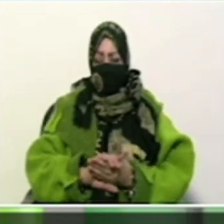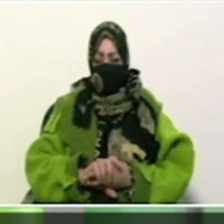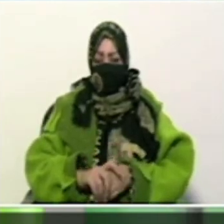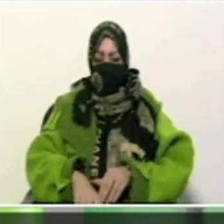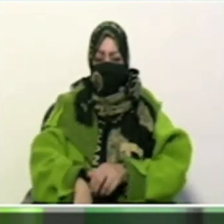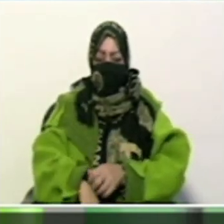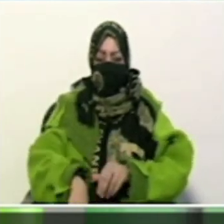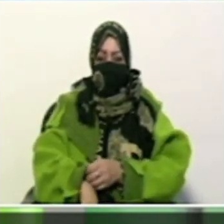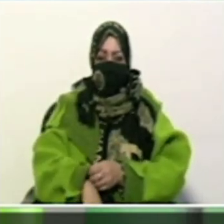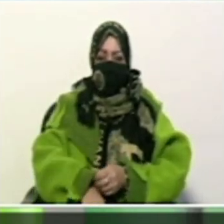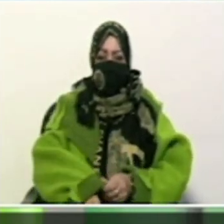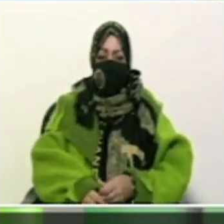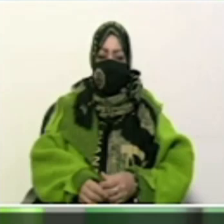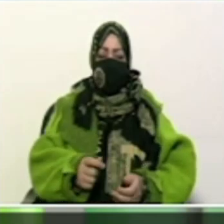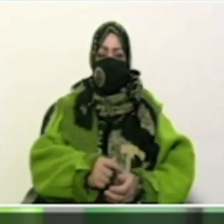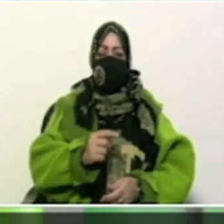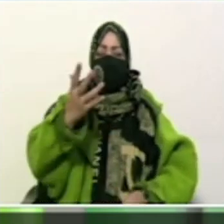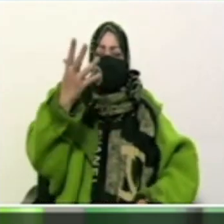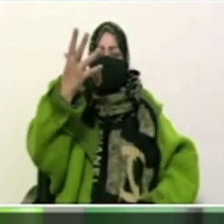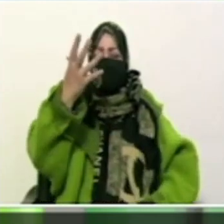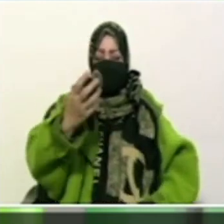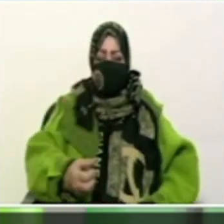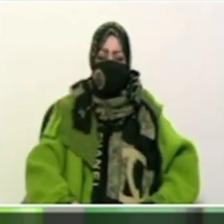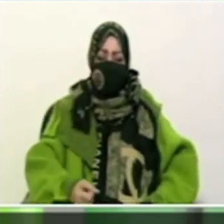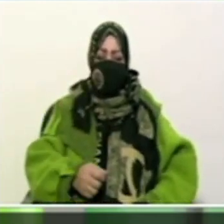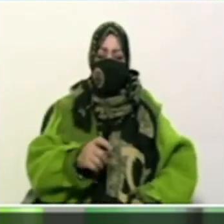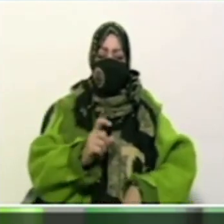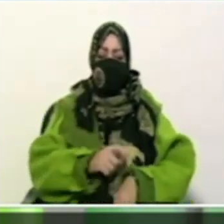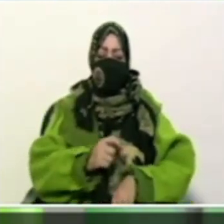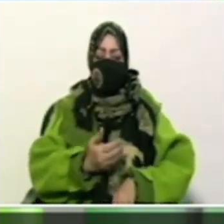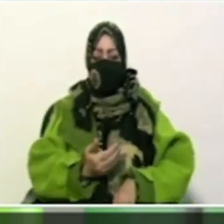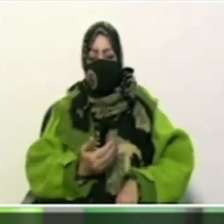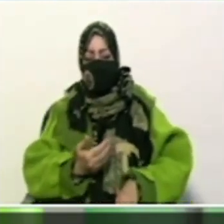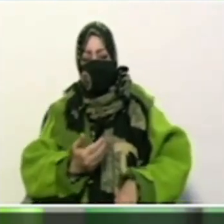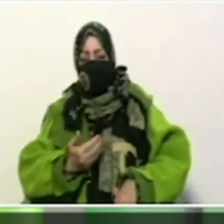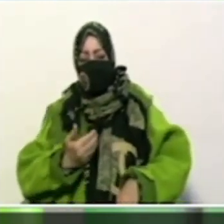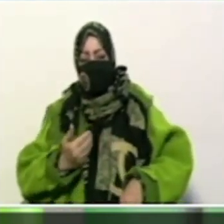بالضبط، نقعد نصلي لغايه ما يدنا الفجر،